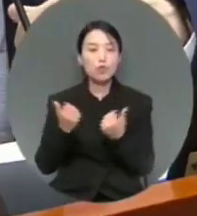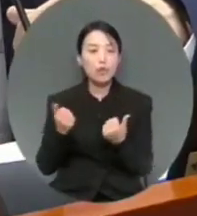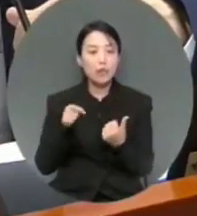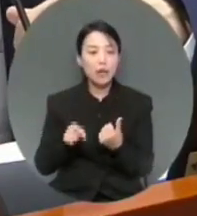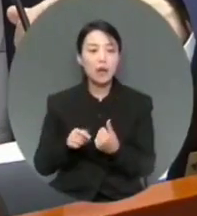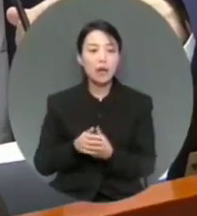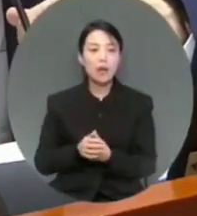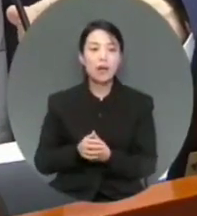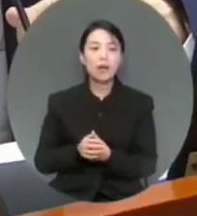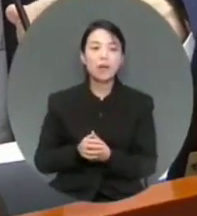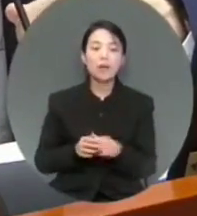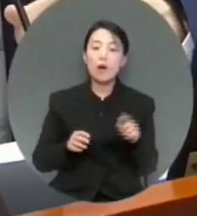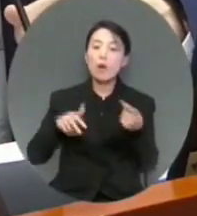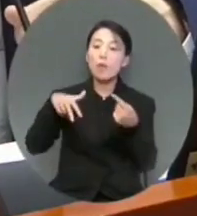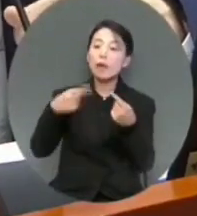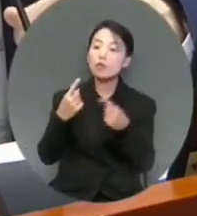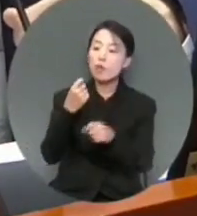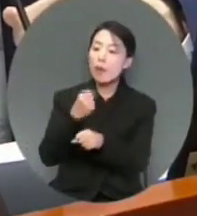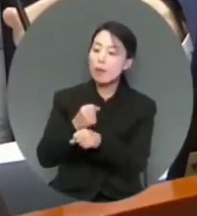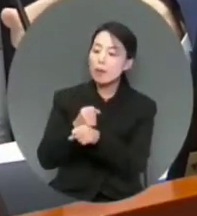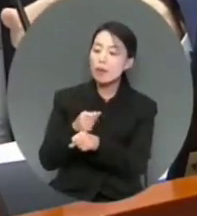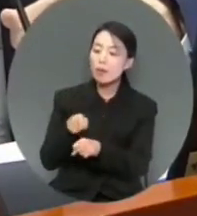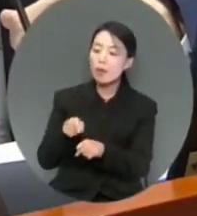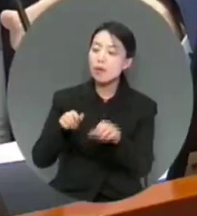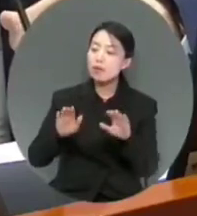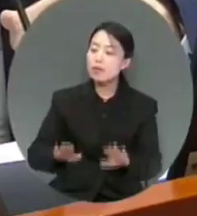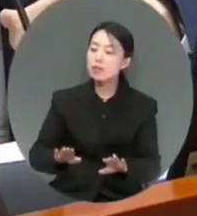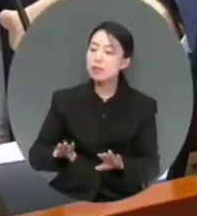이렇게 그럼 100조를 만드시려면, 예. 지금 이제 뭐